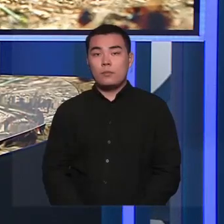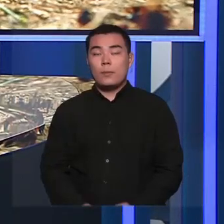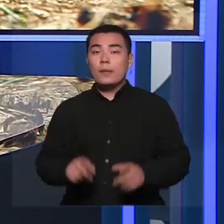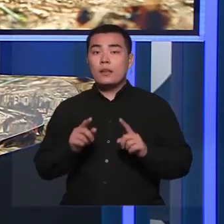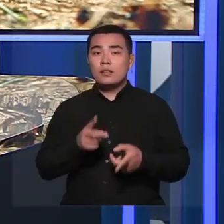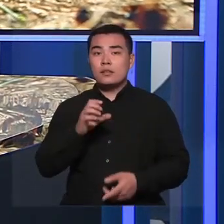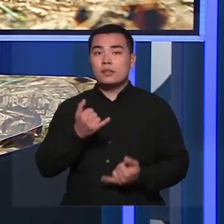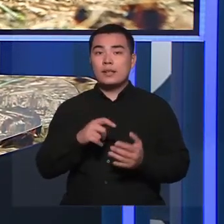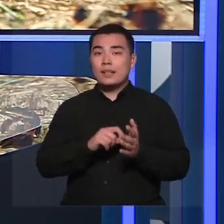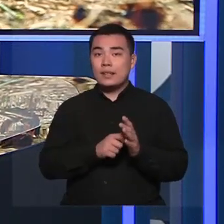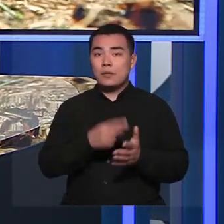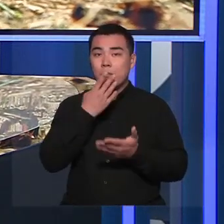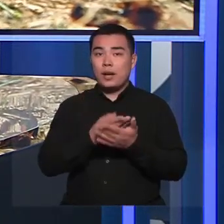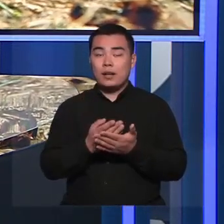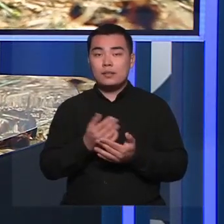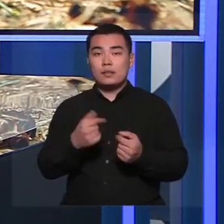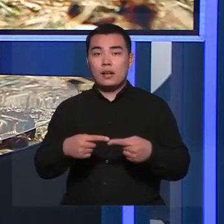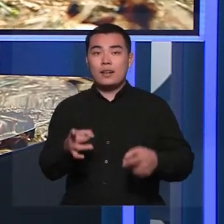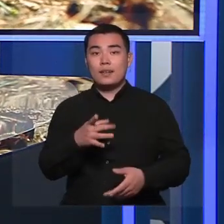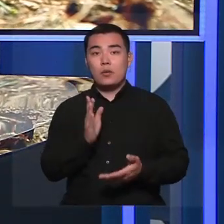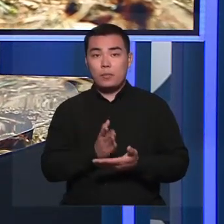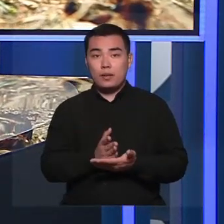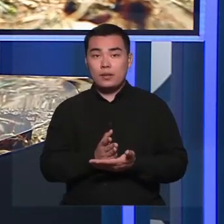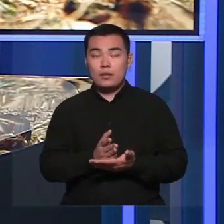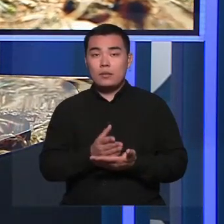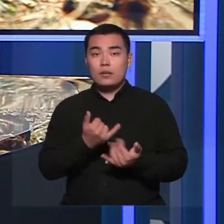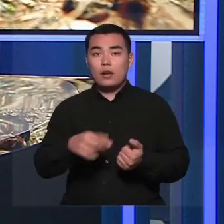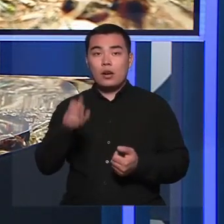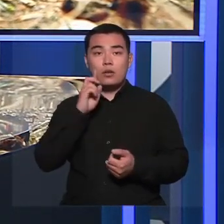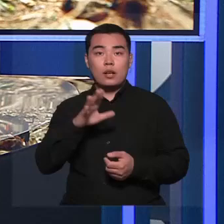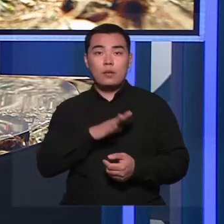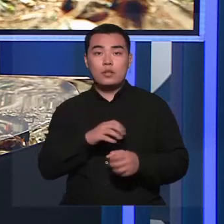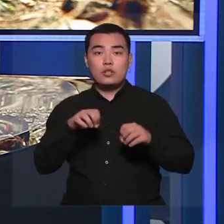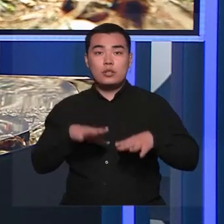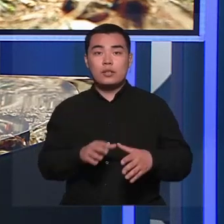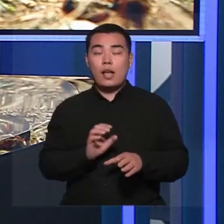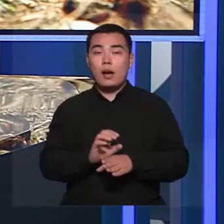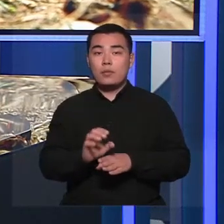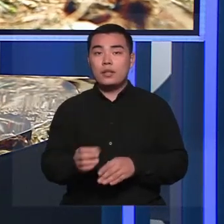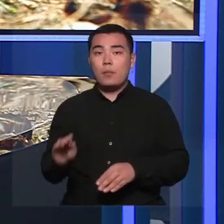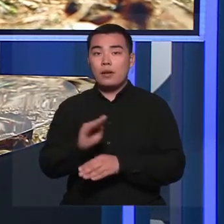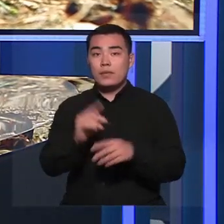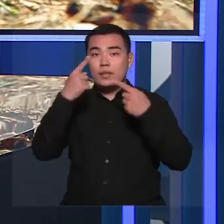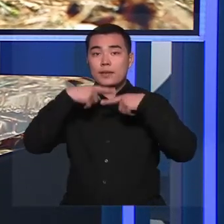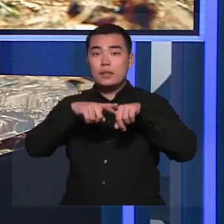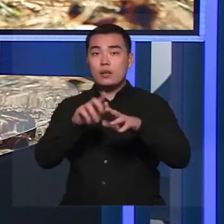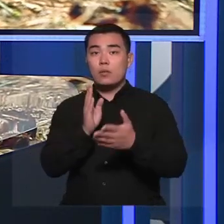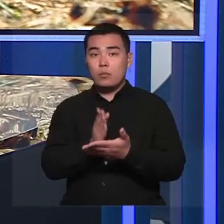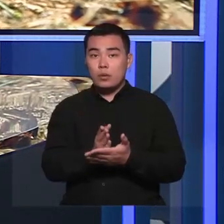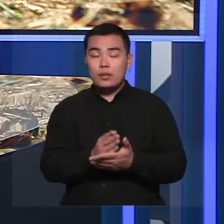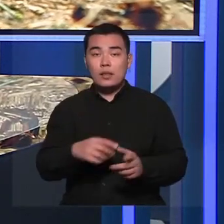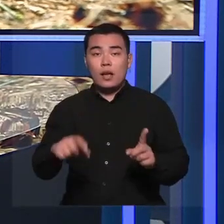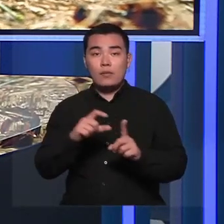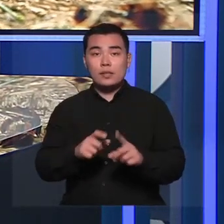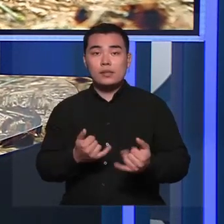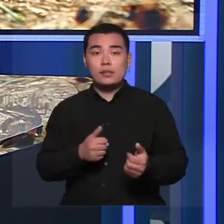Нашествие саранчи отражает сразу в нескольких регионах страны правительством принято решение направить дополнительную технику по словам